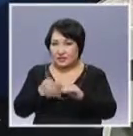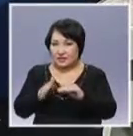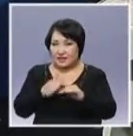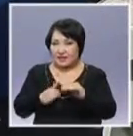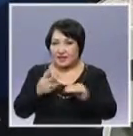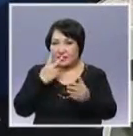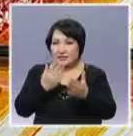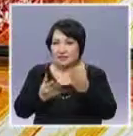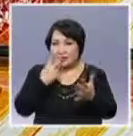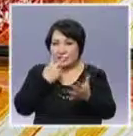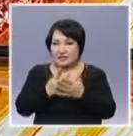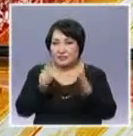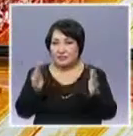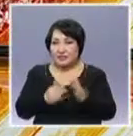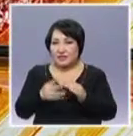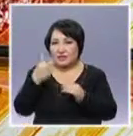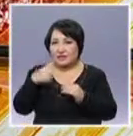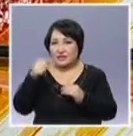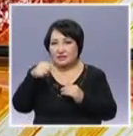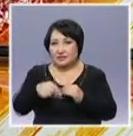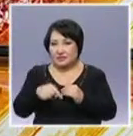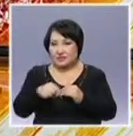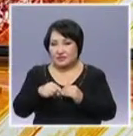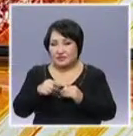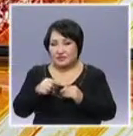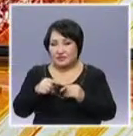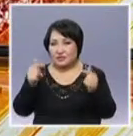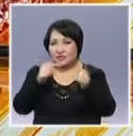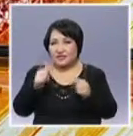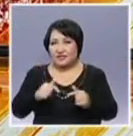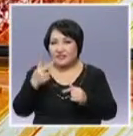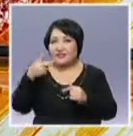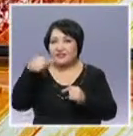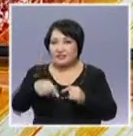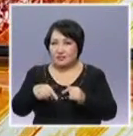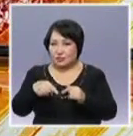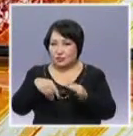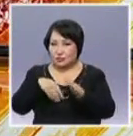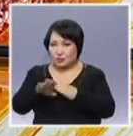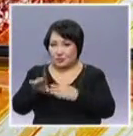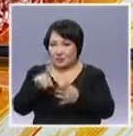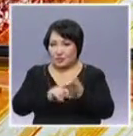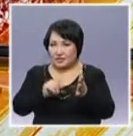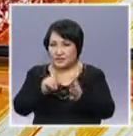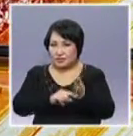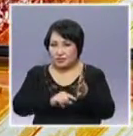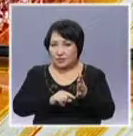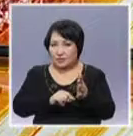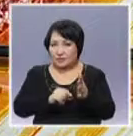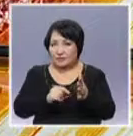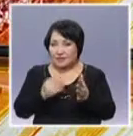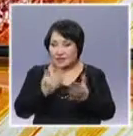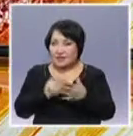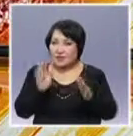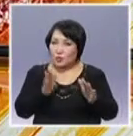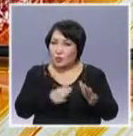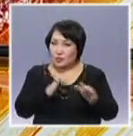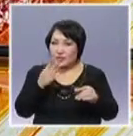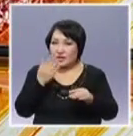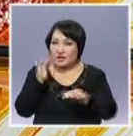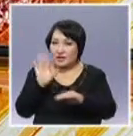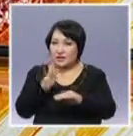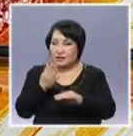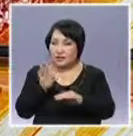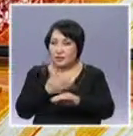зарплату 20 тысяч, соответственно, 2 тысячи, разница есть. И кроме того, сейчас много разъяснительной